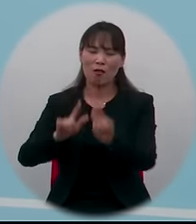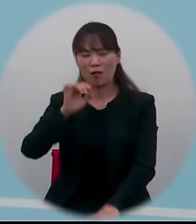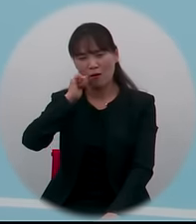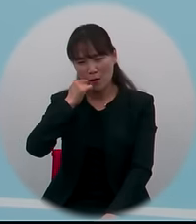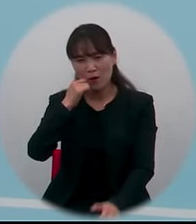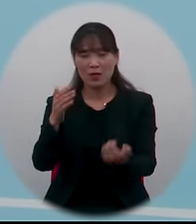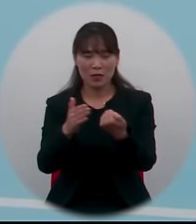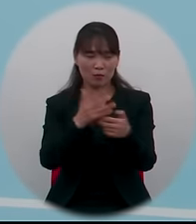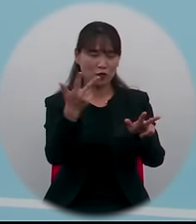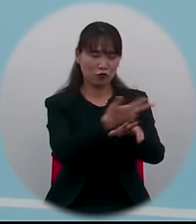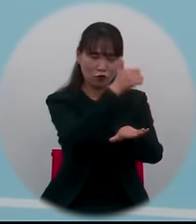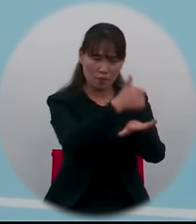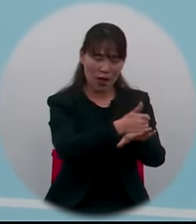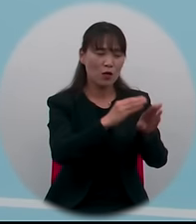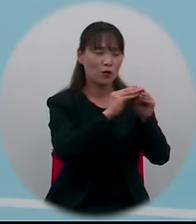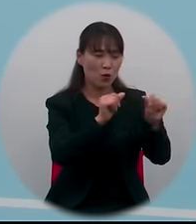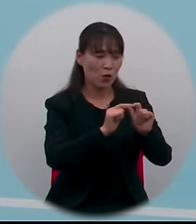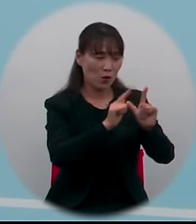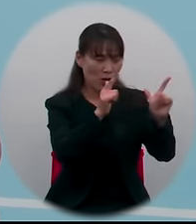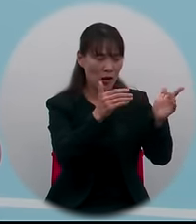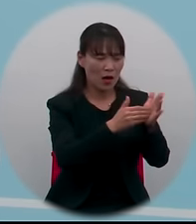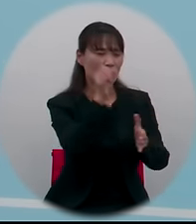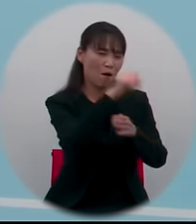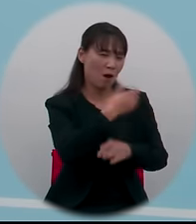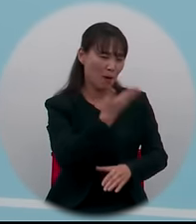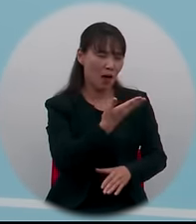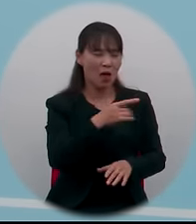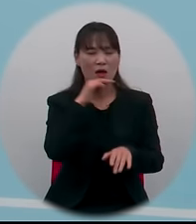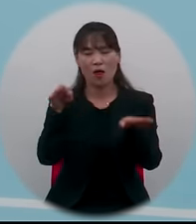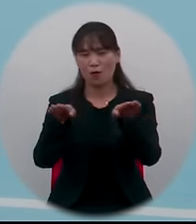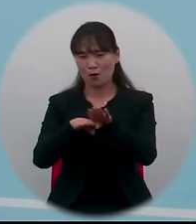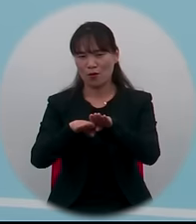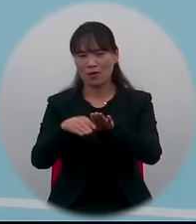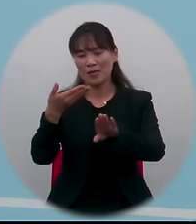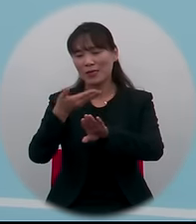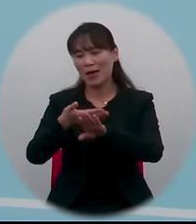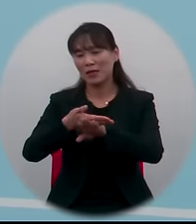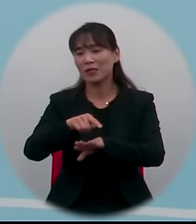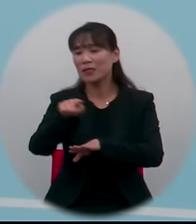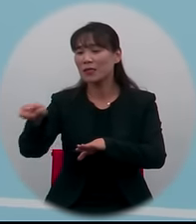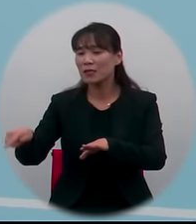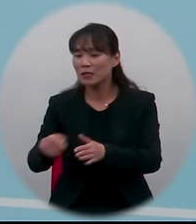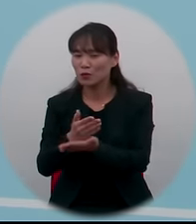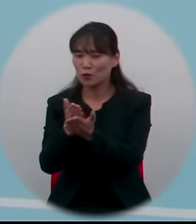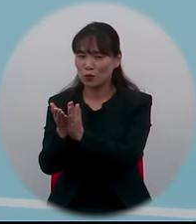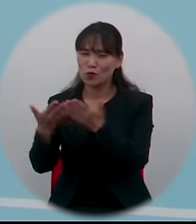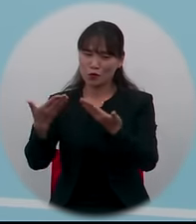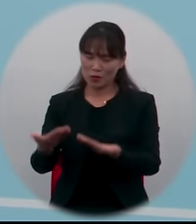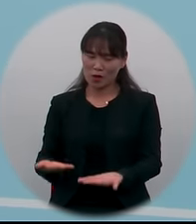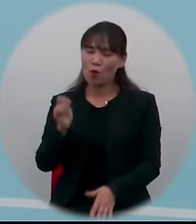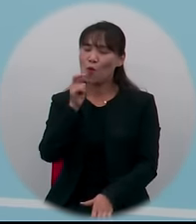힘들어지겠죠 그래서 주말 토요일까지는 스마트폰을 이렇게 전략적으로 허락하시고 일요일을 다른 것으로 휴식하고